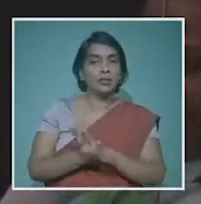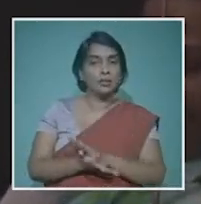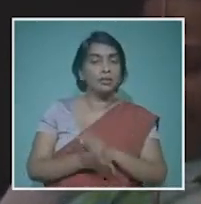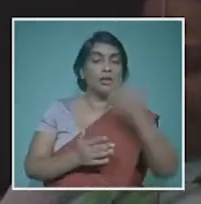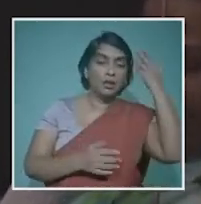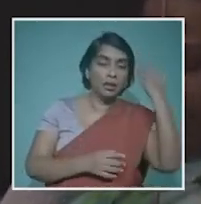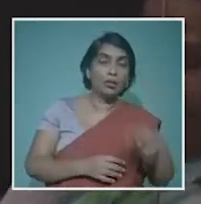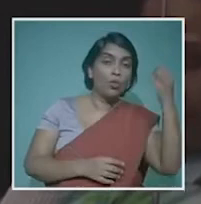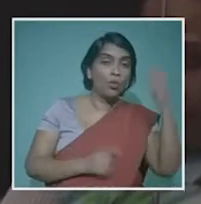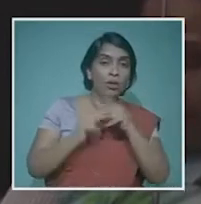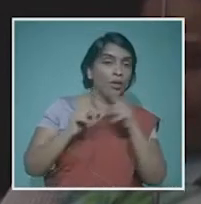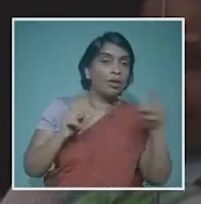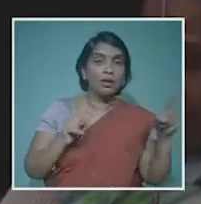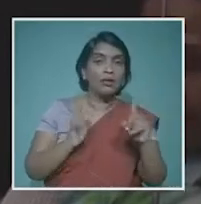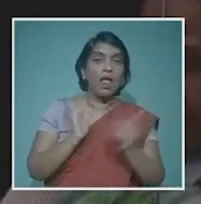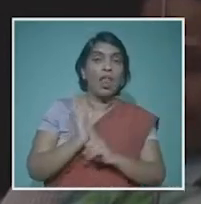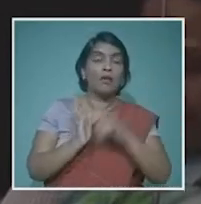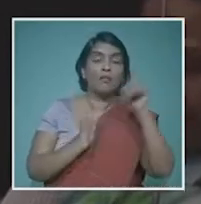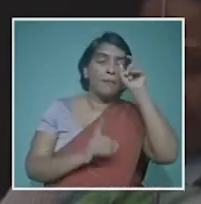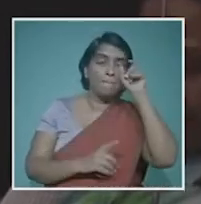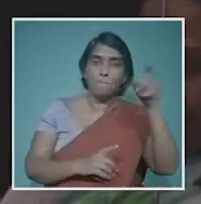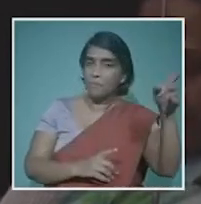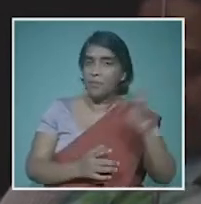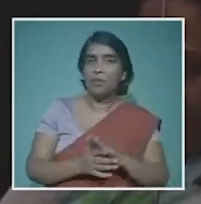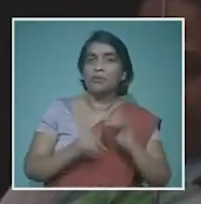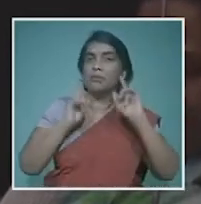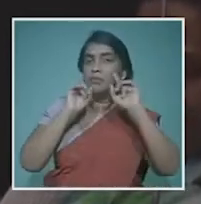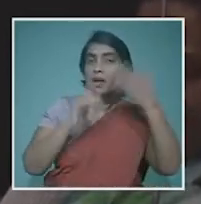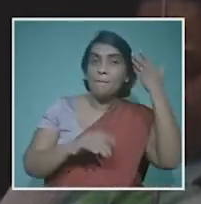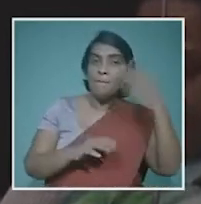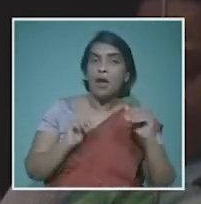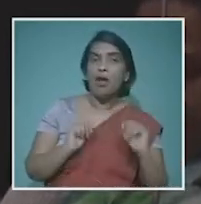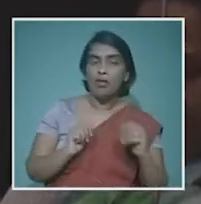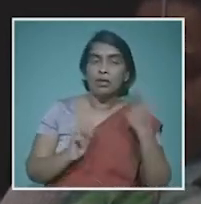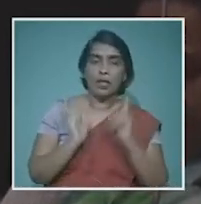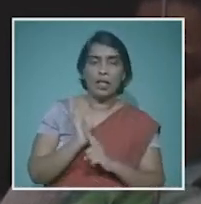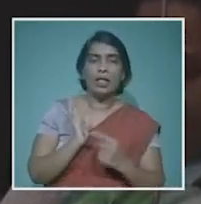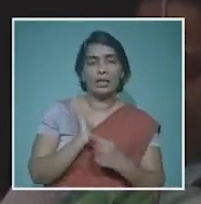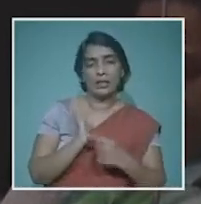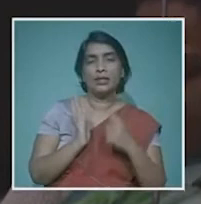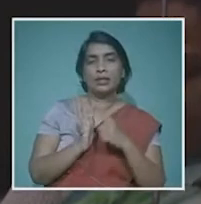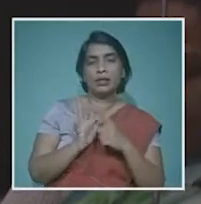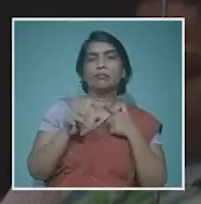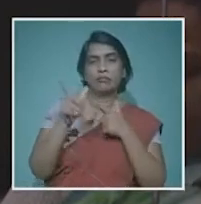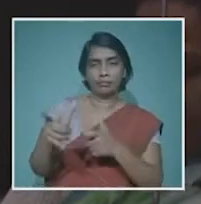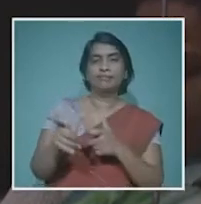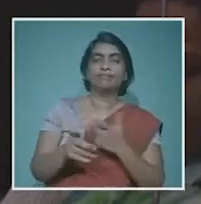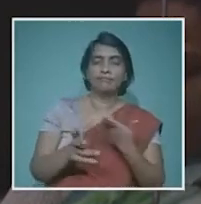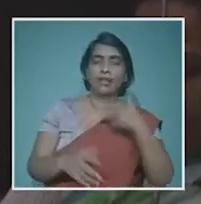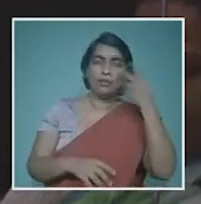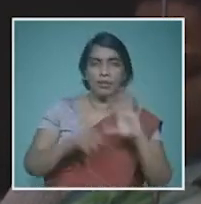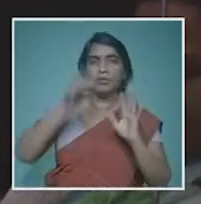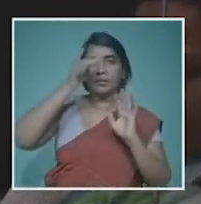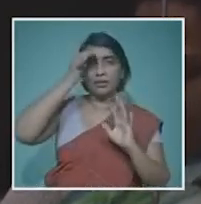miyana dawasai ganan hadala bala ganna pusthakalayata giilla danne naha kohomada marunu kiyala LTT thamai gæwwe idi kawura hari tuwakkukarayek eno thamai